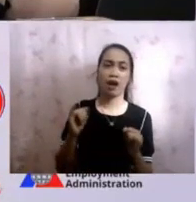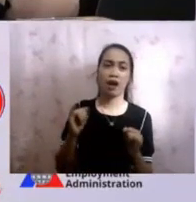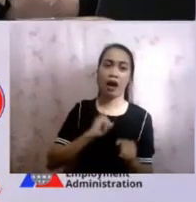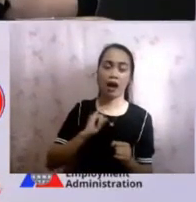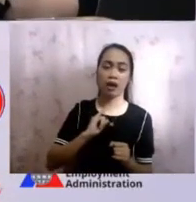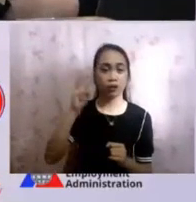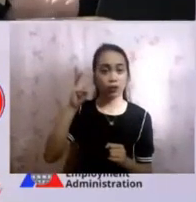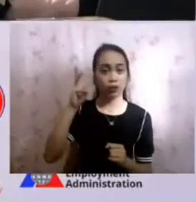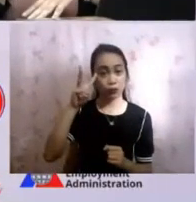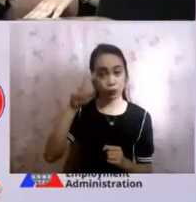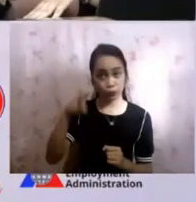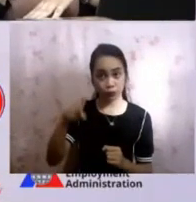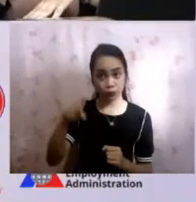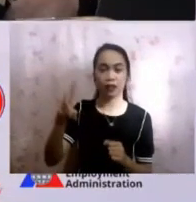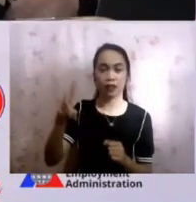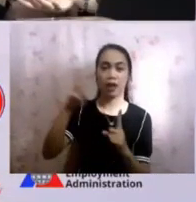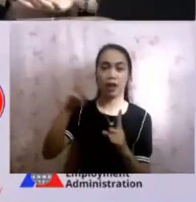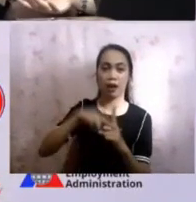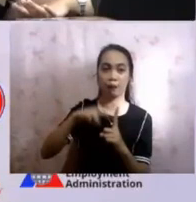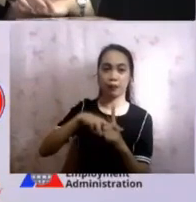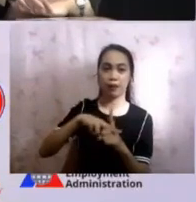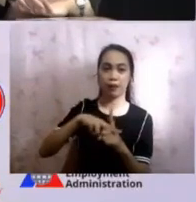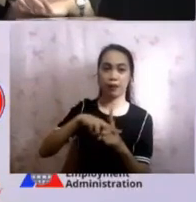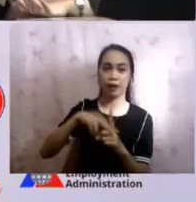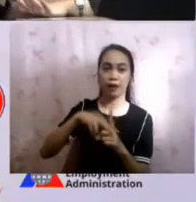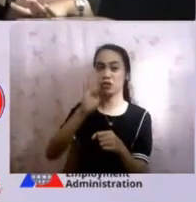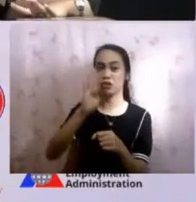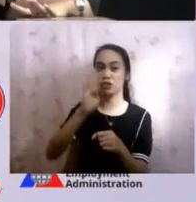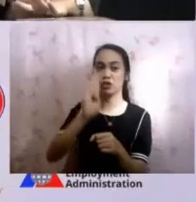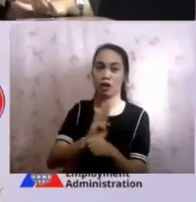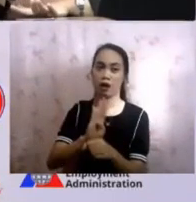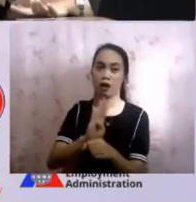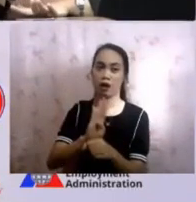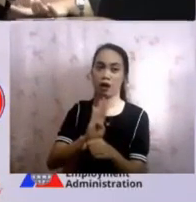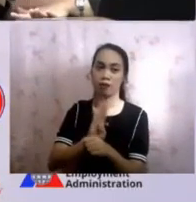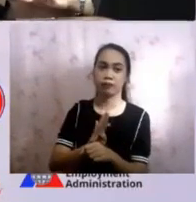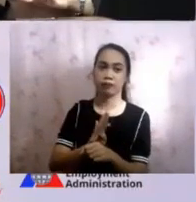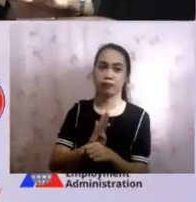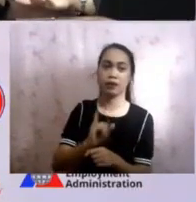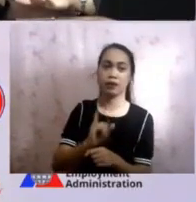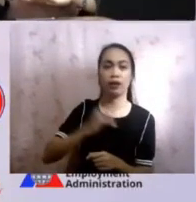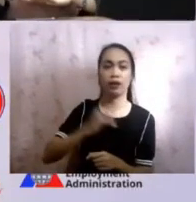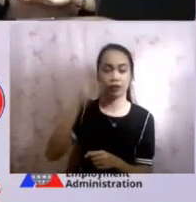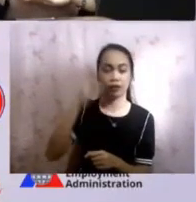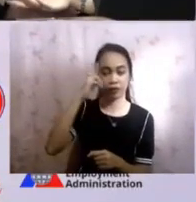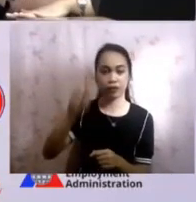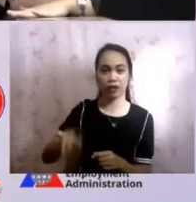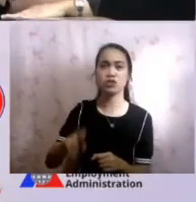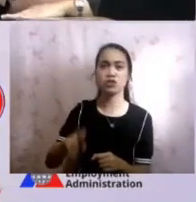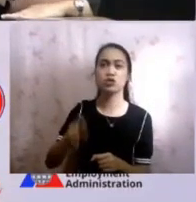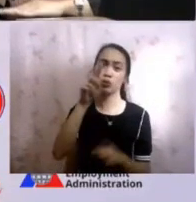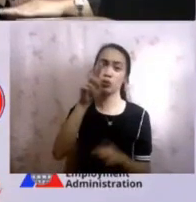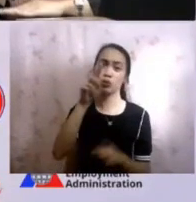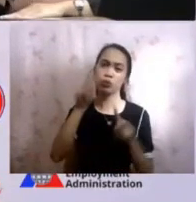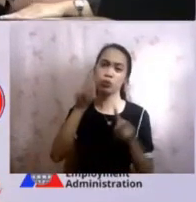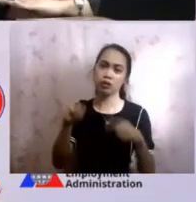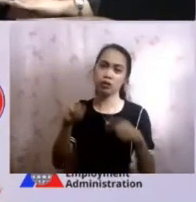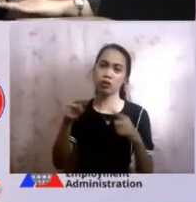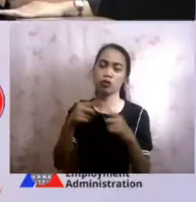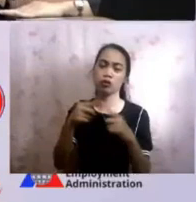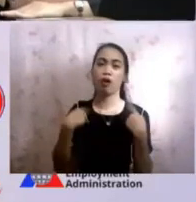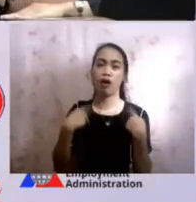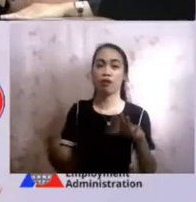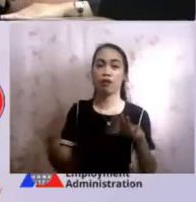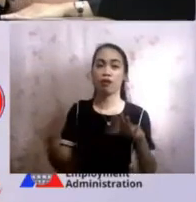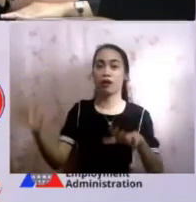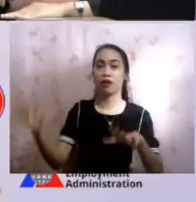will suffice. So, it's okay na mo, pass na kong resume, and so on. Then later on, I realized that you need to have a